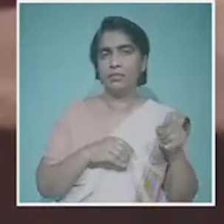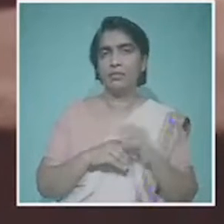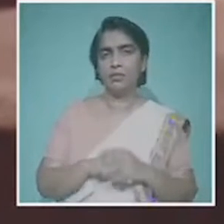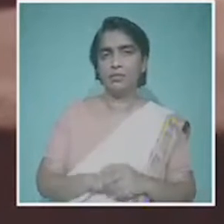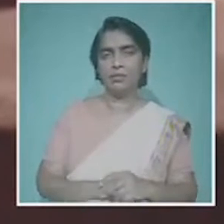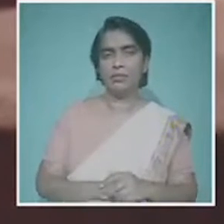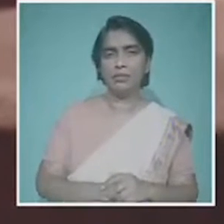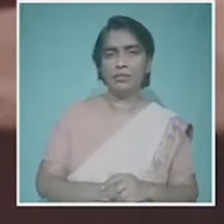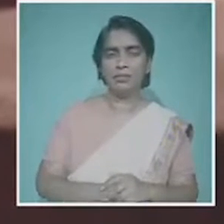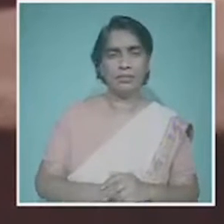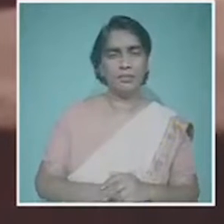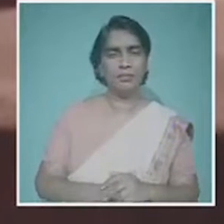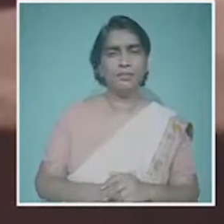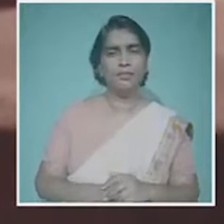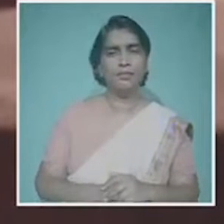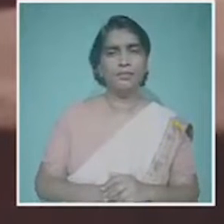ඔව්